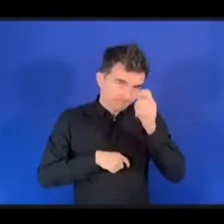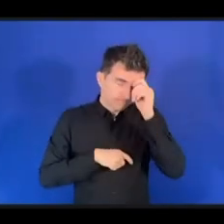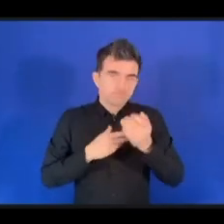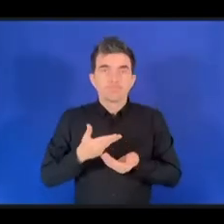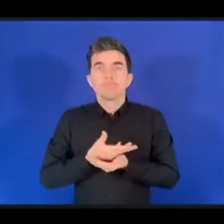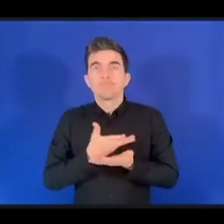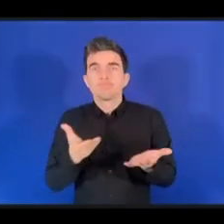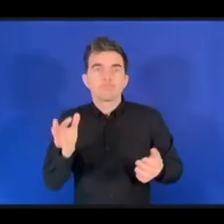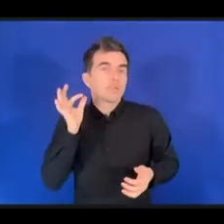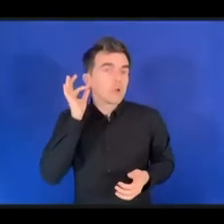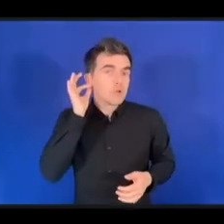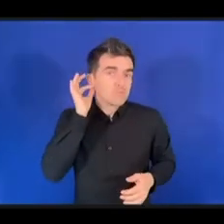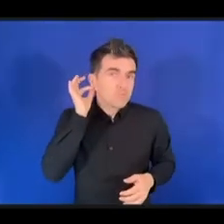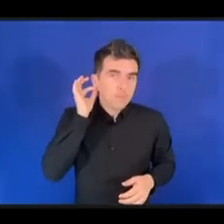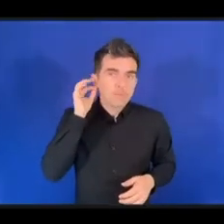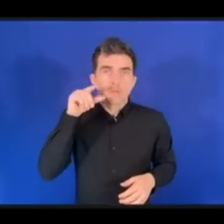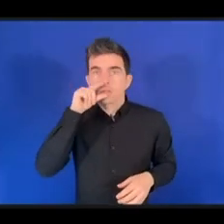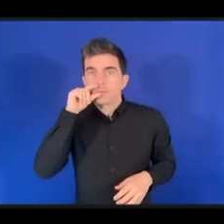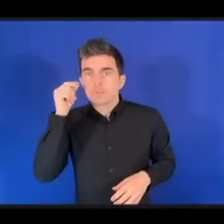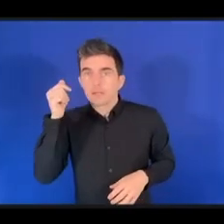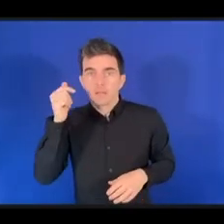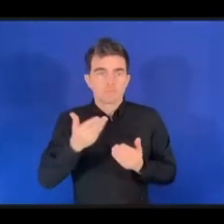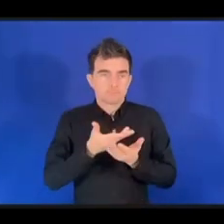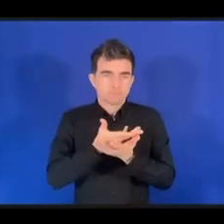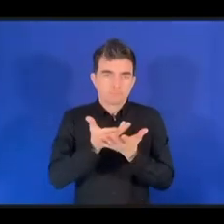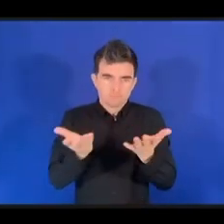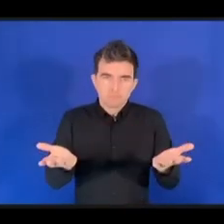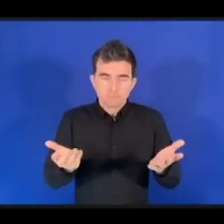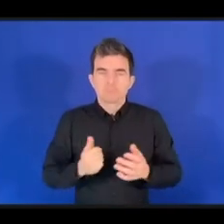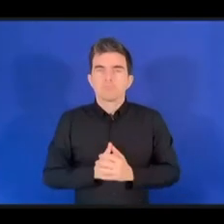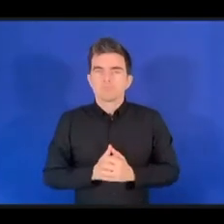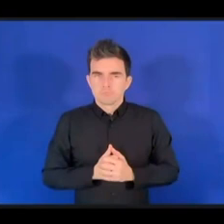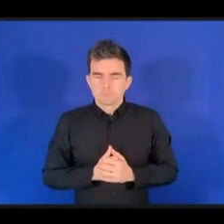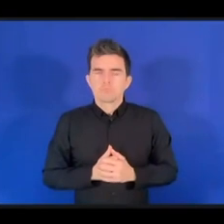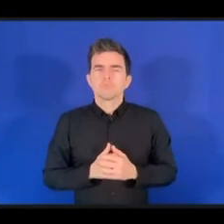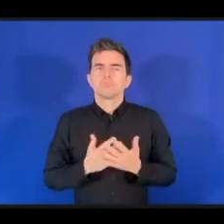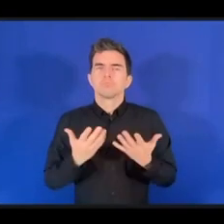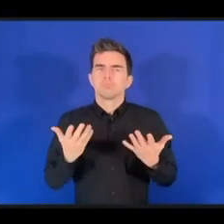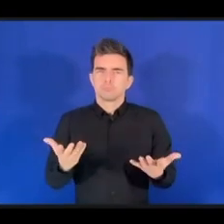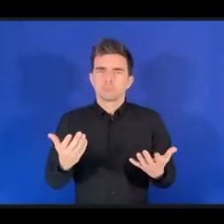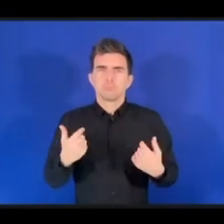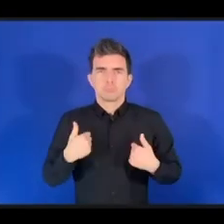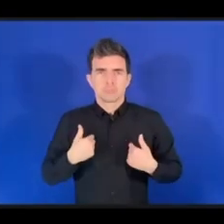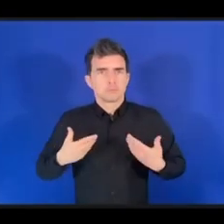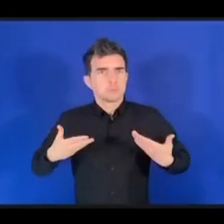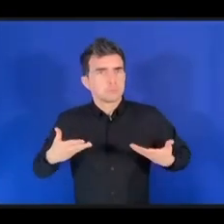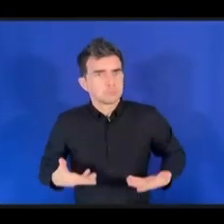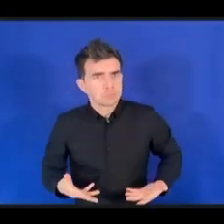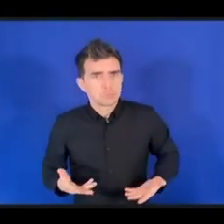bonsoir je suis honoré de prendre la parole aujourd'hui en